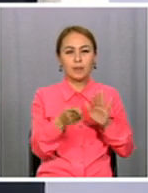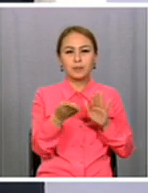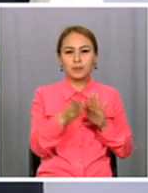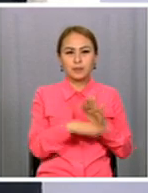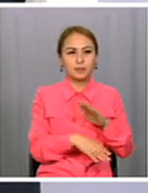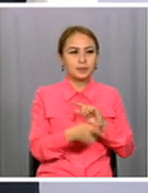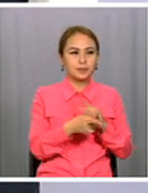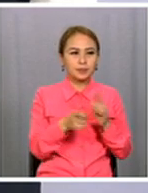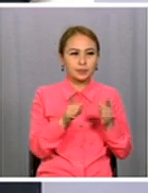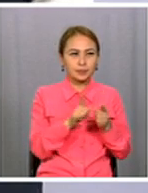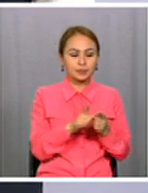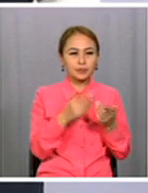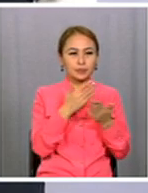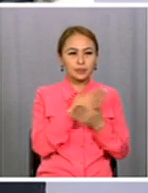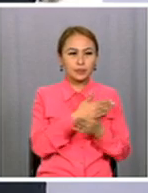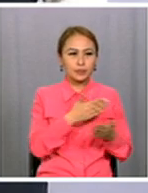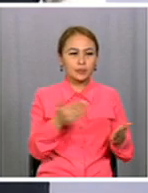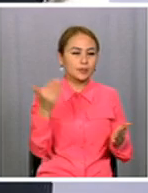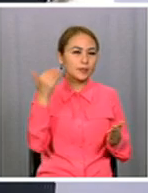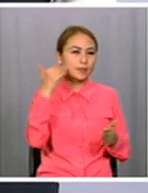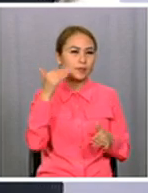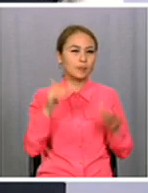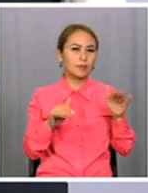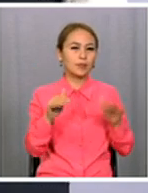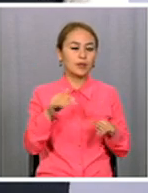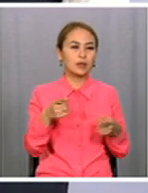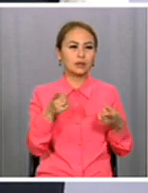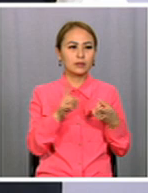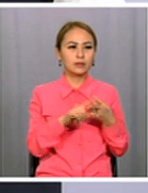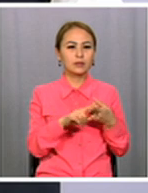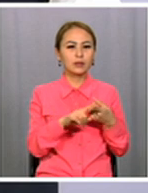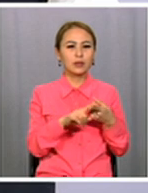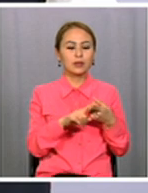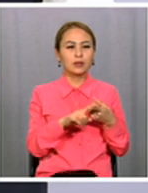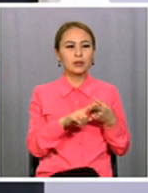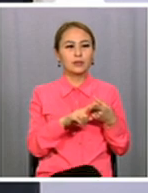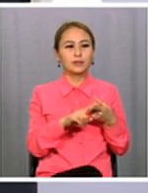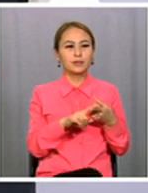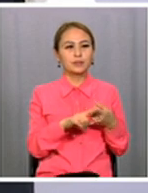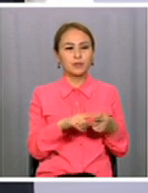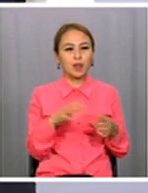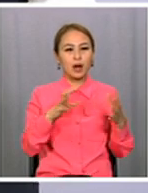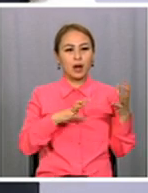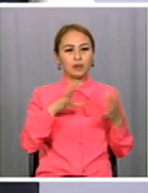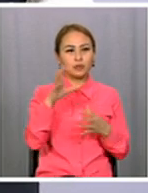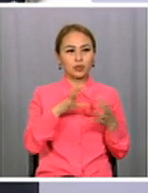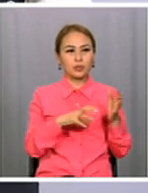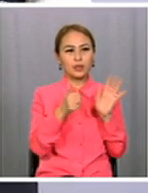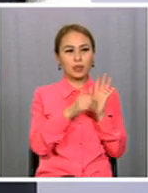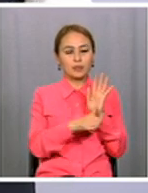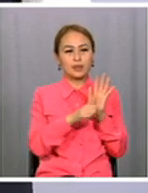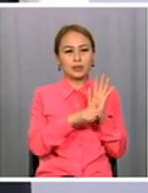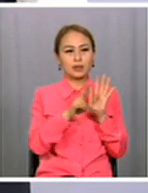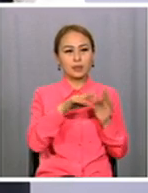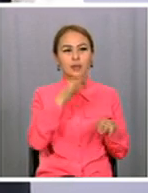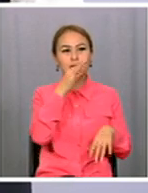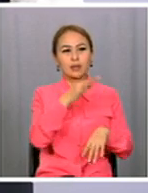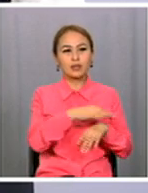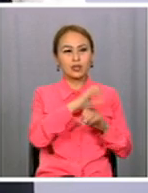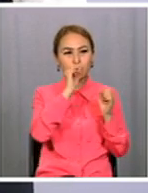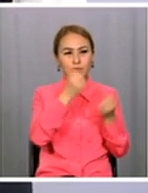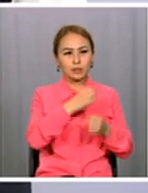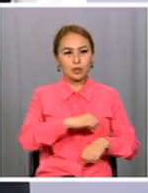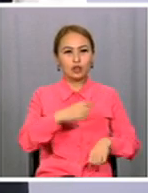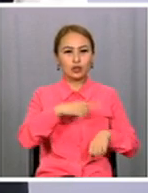болады. Енді осындай шамаларға байланысты мына мысалды қарастырайық. Автобус 60 км сағат